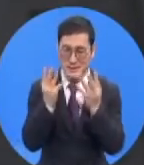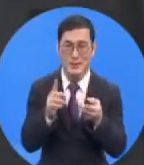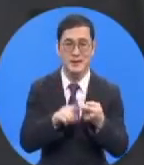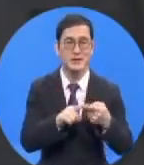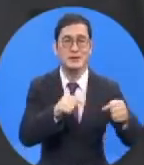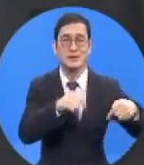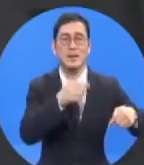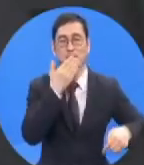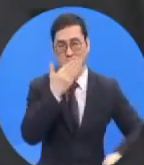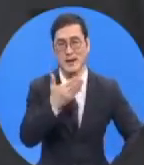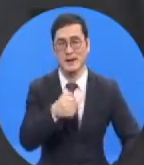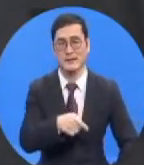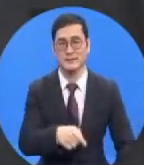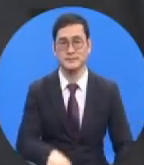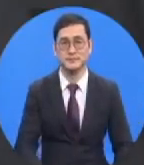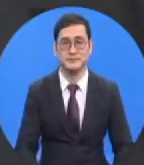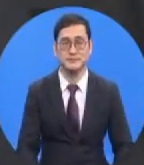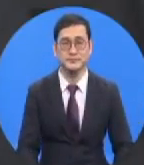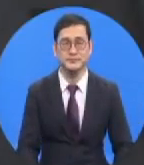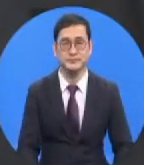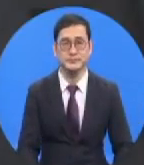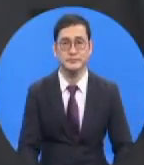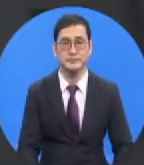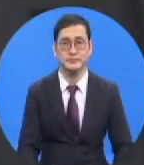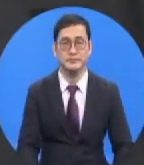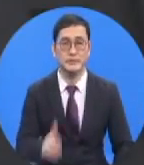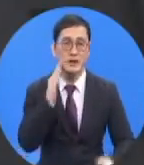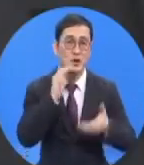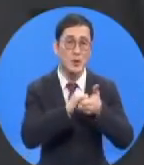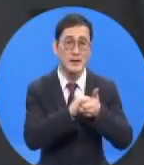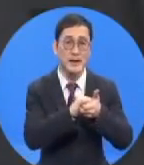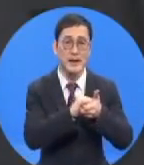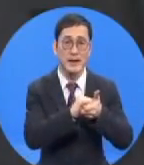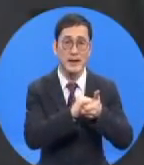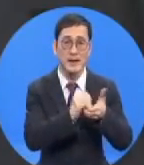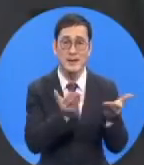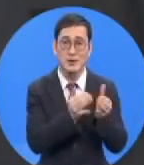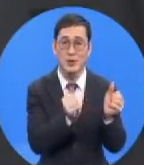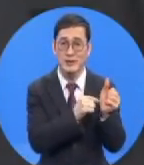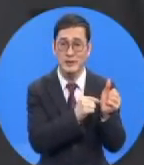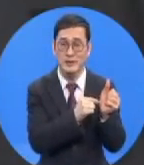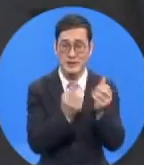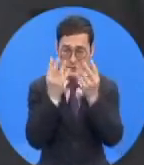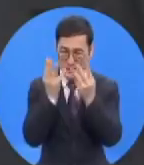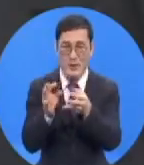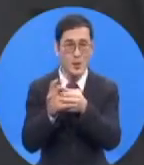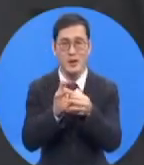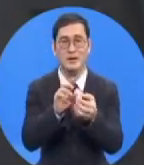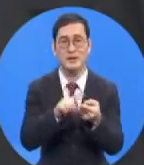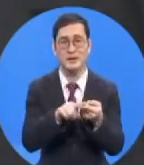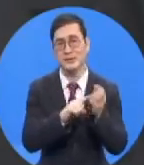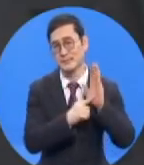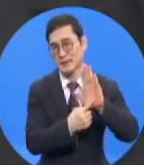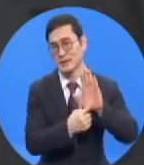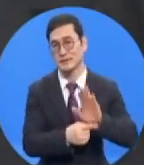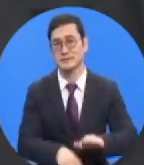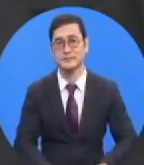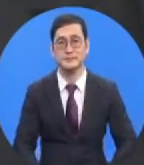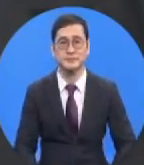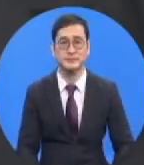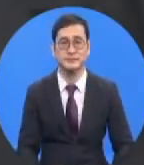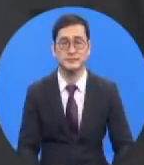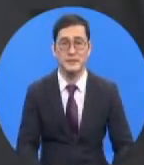그래서일까요? 지금 청와대 고위직 참모의 입에서도요. 처음으로 이 사면에 대한 이야기가 나왔습니다.